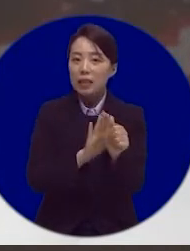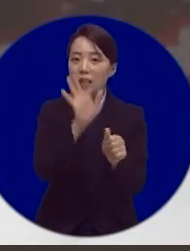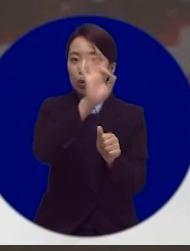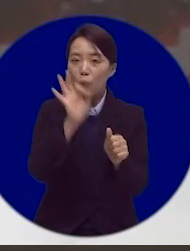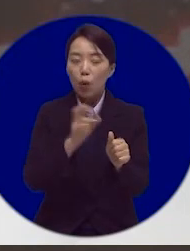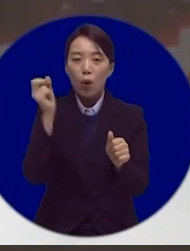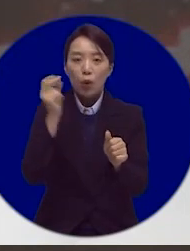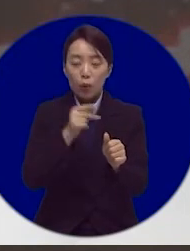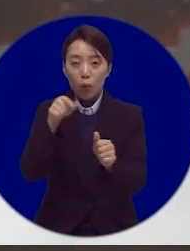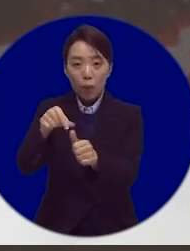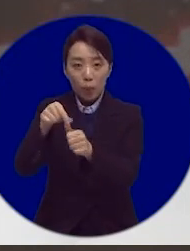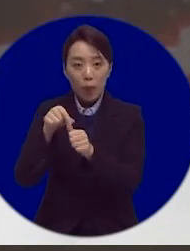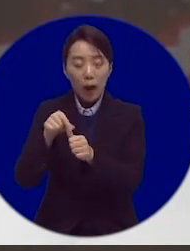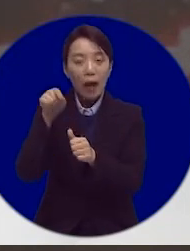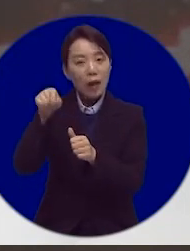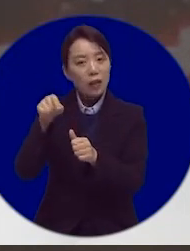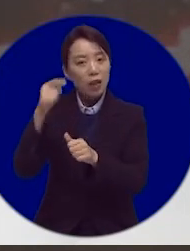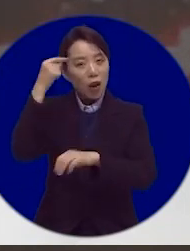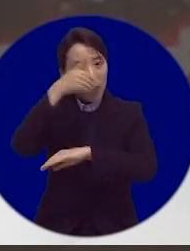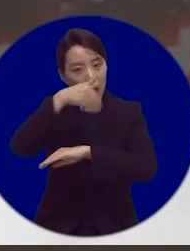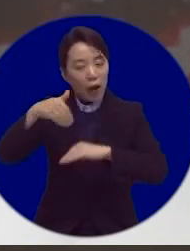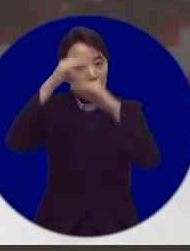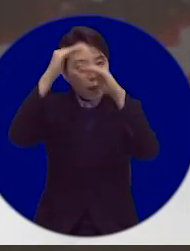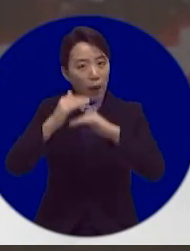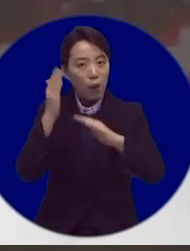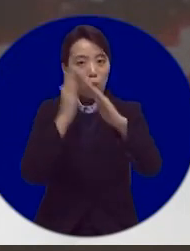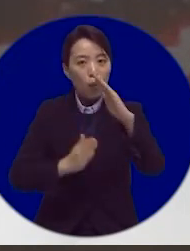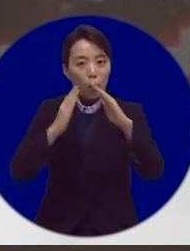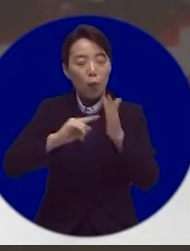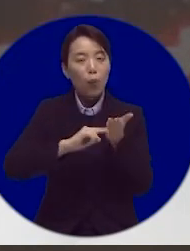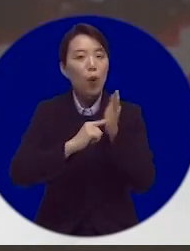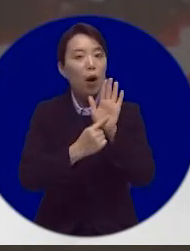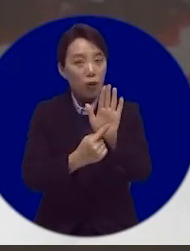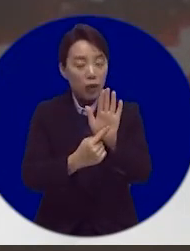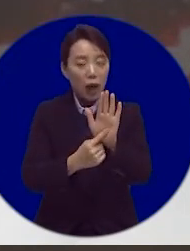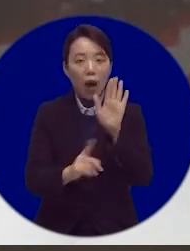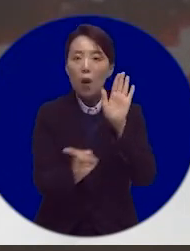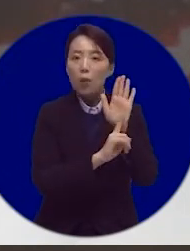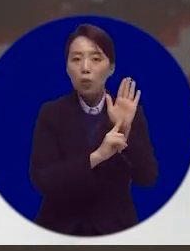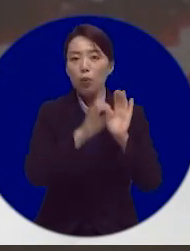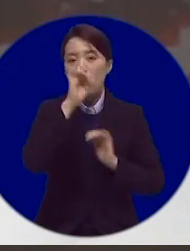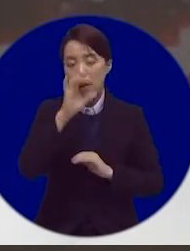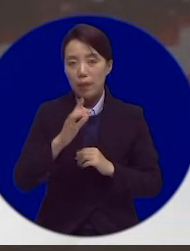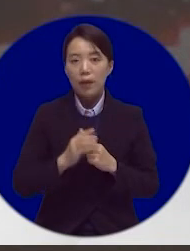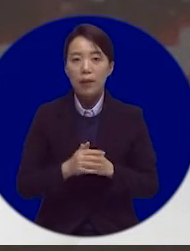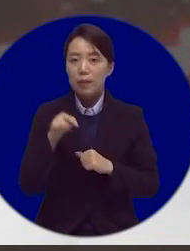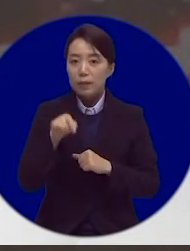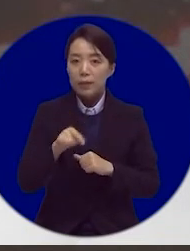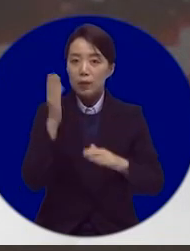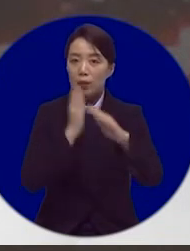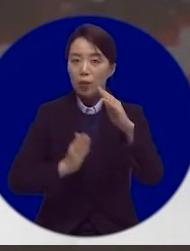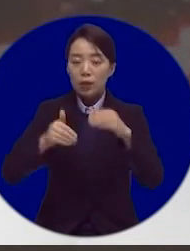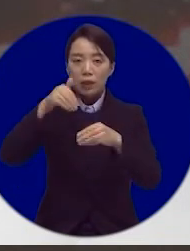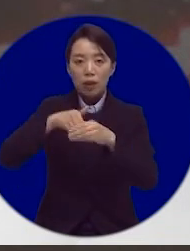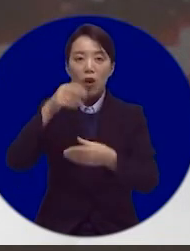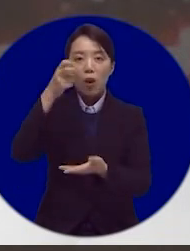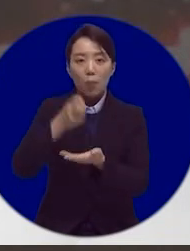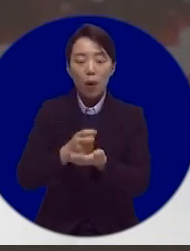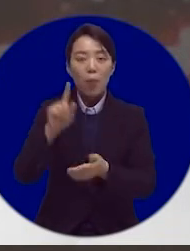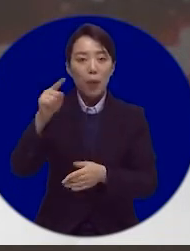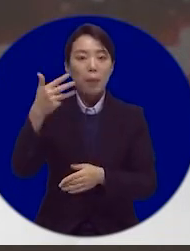지지도나 당선인을 예상하게 하는 여론조사의 결과를 공표하거나 인용하여 보도할 수 없습니다. 이는